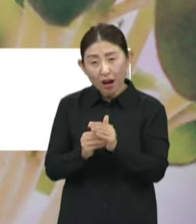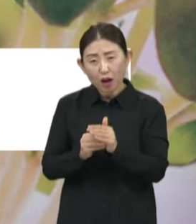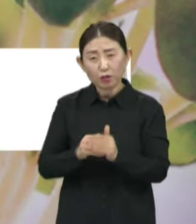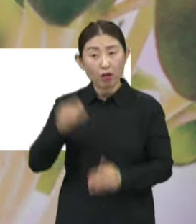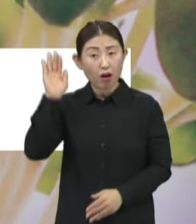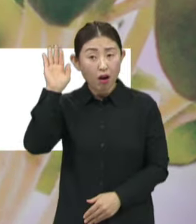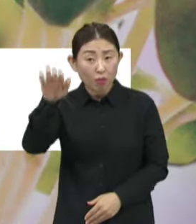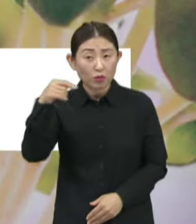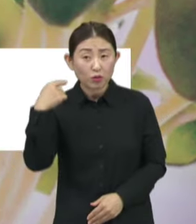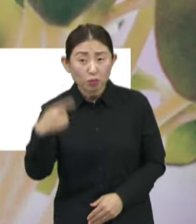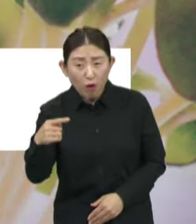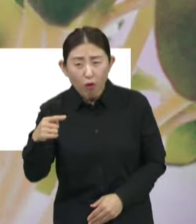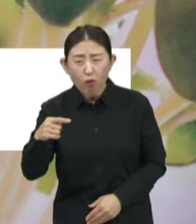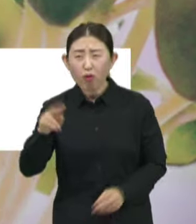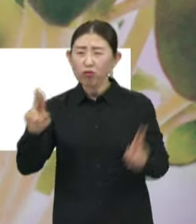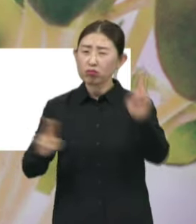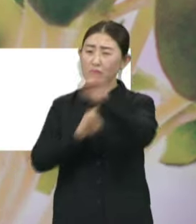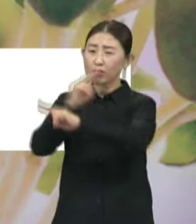나아가서